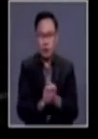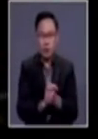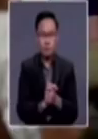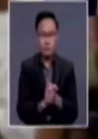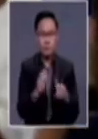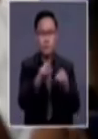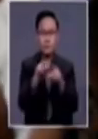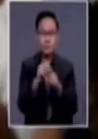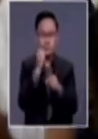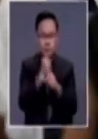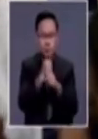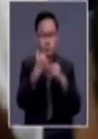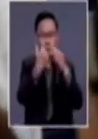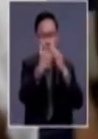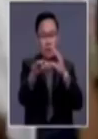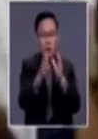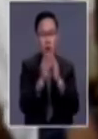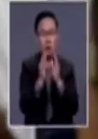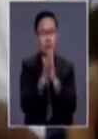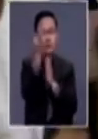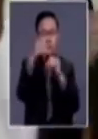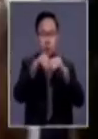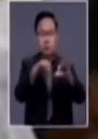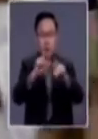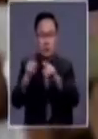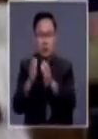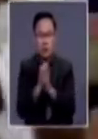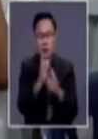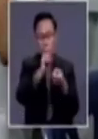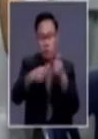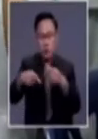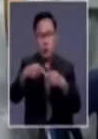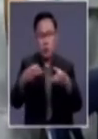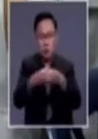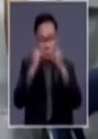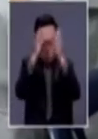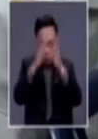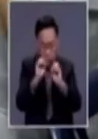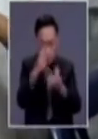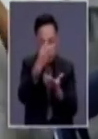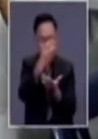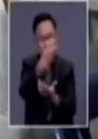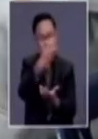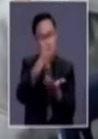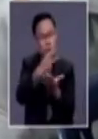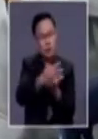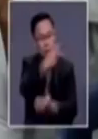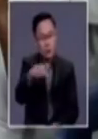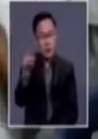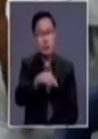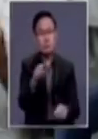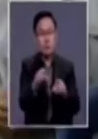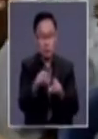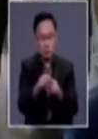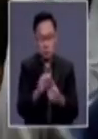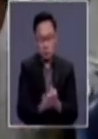มันเป็นกิจกรรมที่มันเวิร์กแล้วเราเอามาทำกับเด็กแล้วมันได้ผลแล้วส่วนของเขาก็เหมือนกันสำหรับภูเก็ตนะคะมันจำเป็นอย่